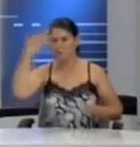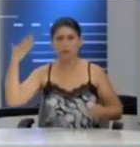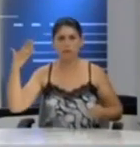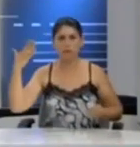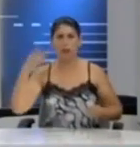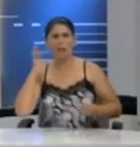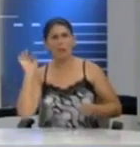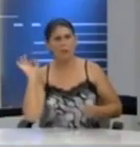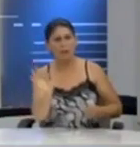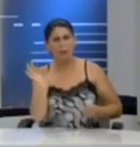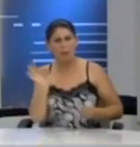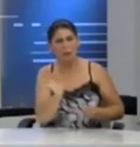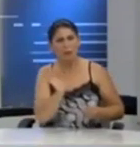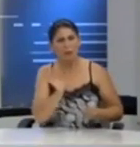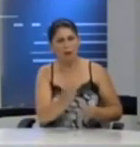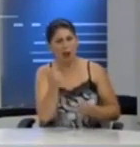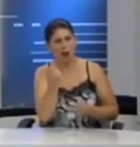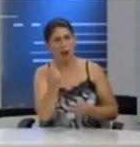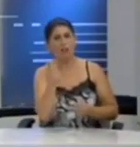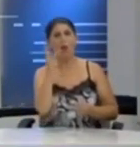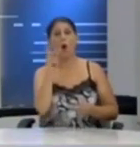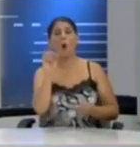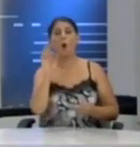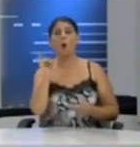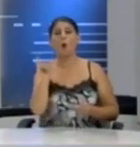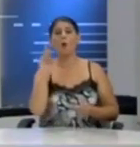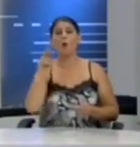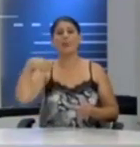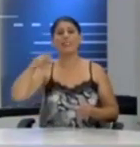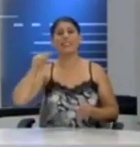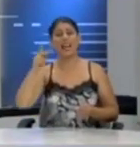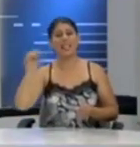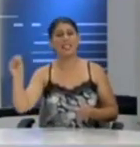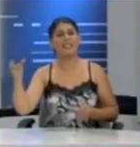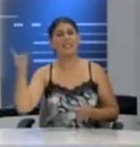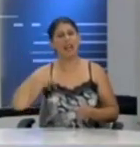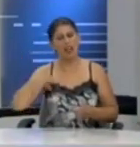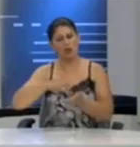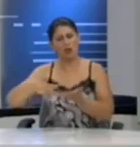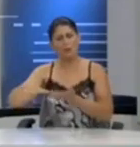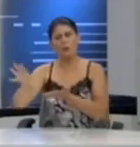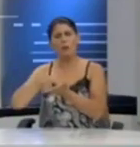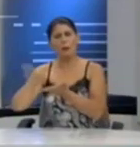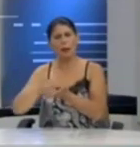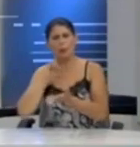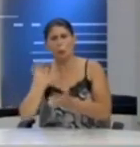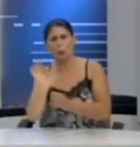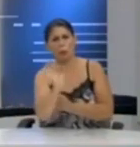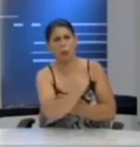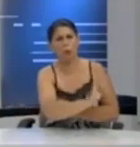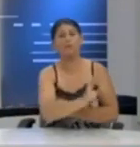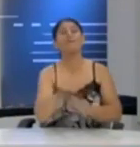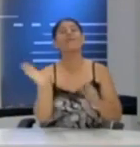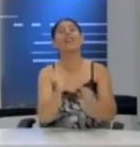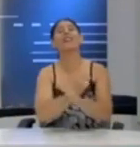Παρά τη λάσπη, παρά τα λεφτά που ρίξε ο Κουρτάκης και διάφοροι τοπικοί σούπερ μαρκετάδες εκεί κάτω για να με ρασπολογήσουν.